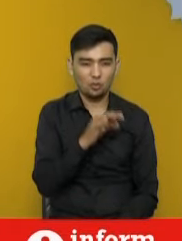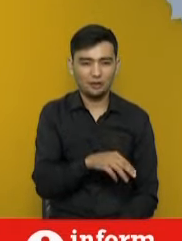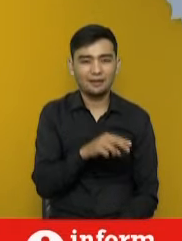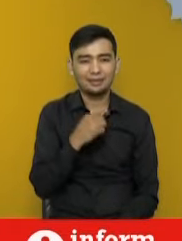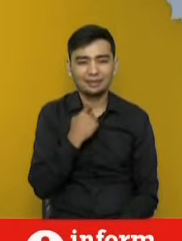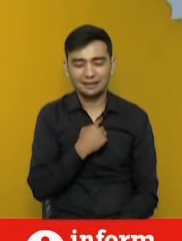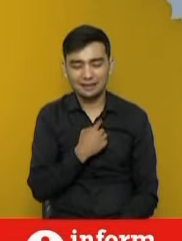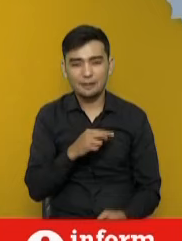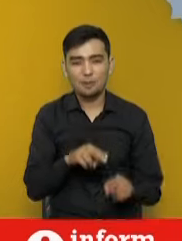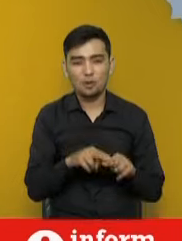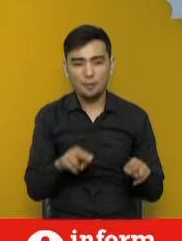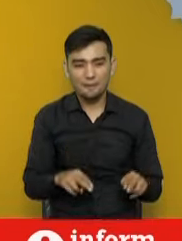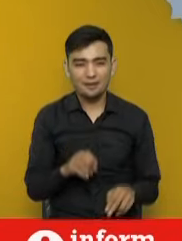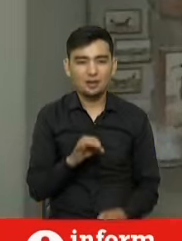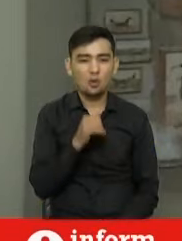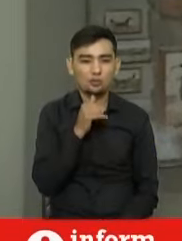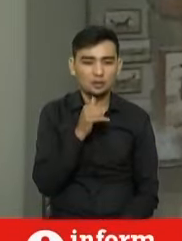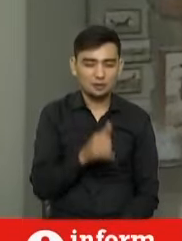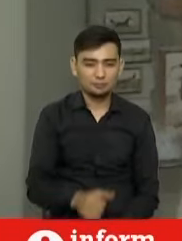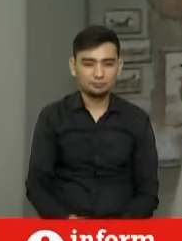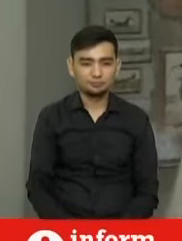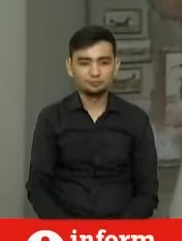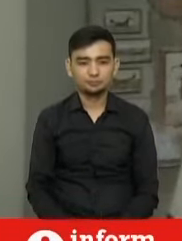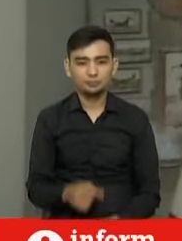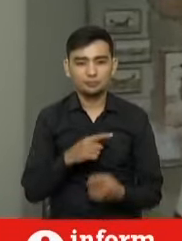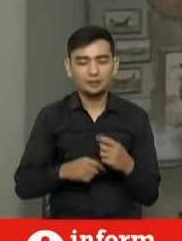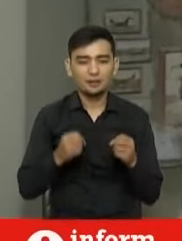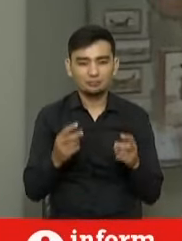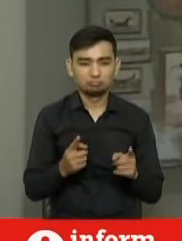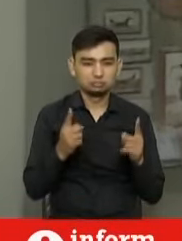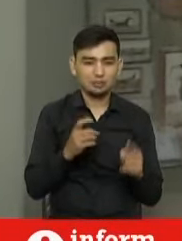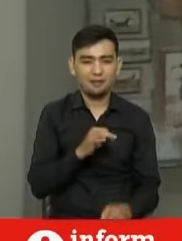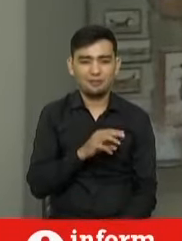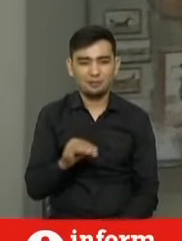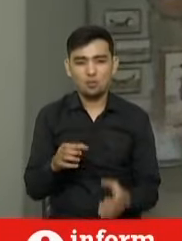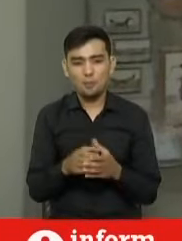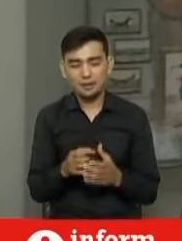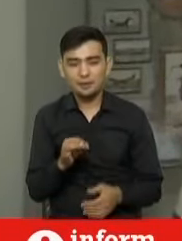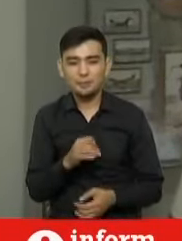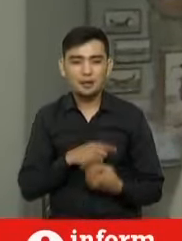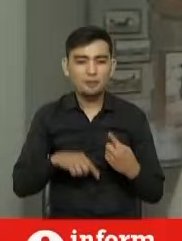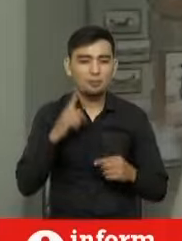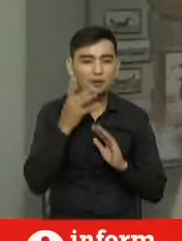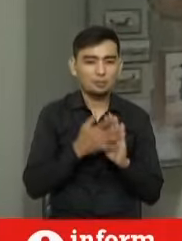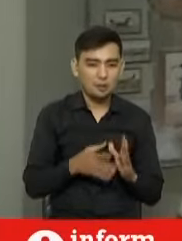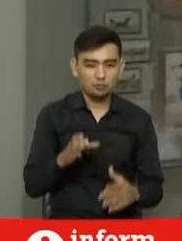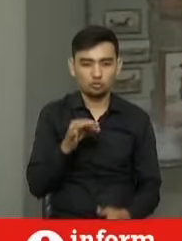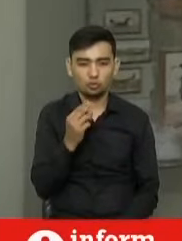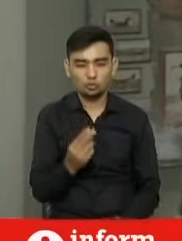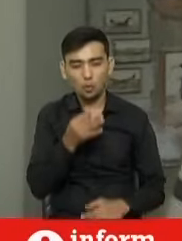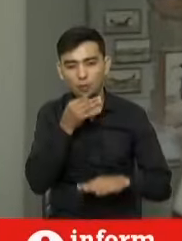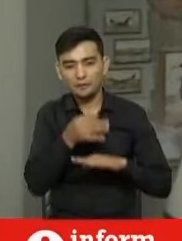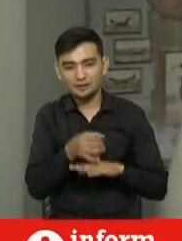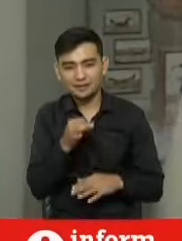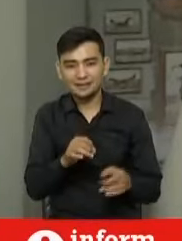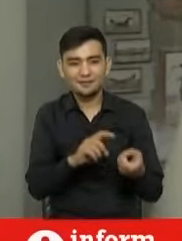Талдыкургана, Петропавловска и Кустаная. Мы, как крупная IT-компания, мы понимаем свою социальную ответственность. И в